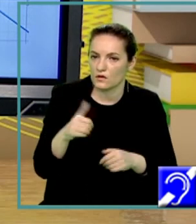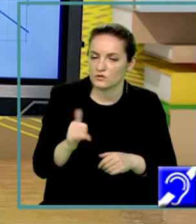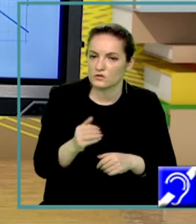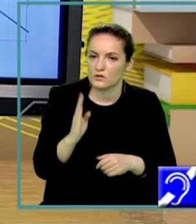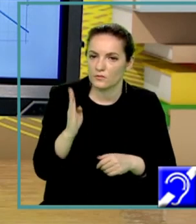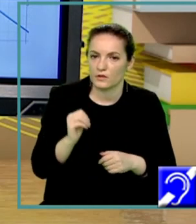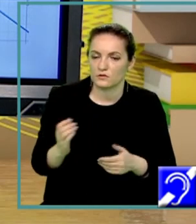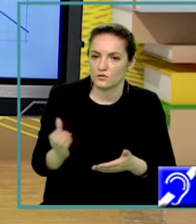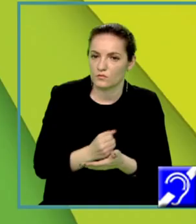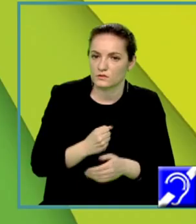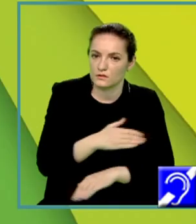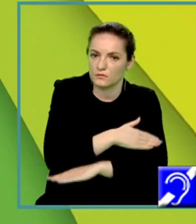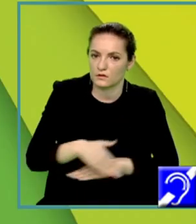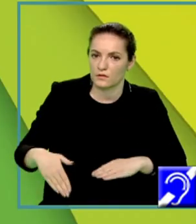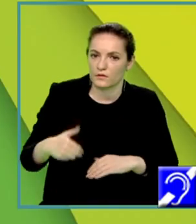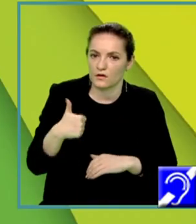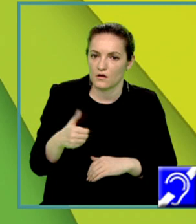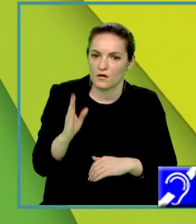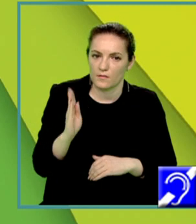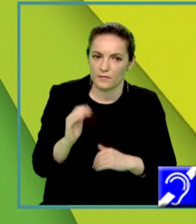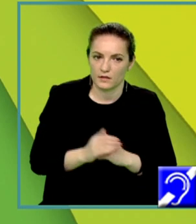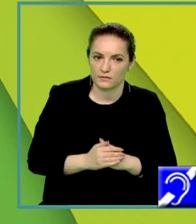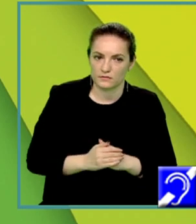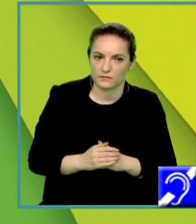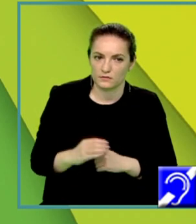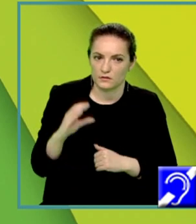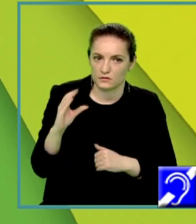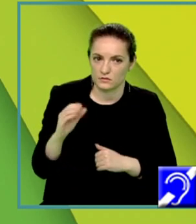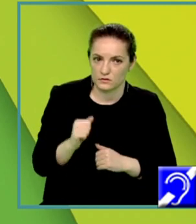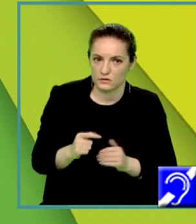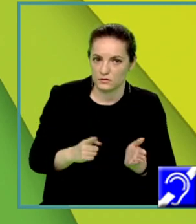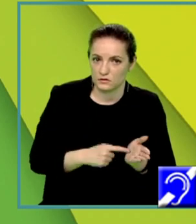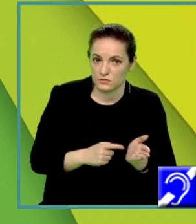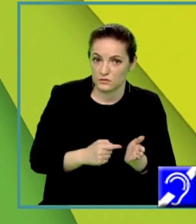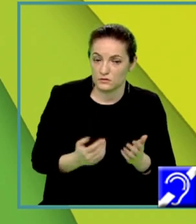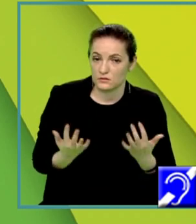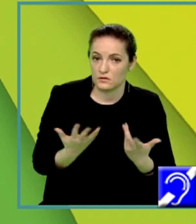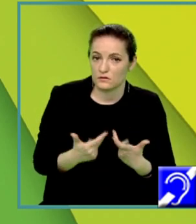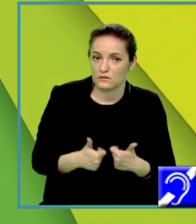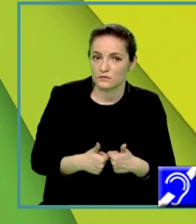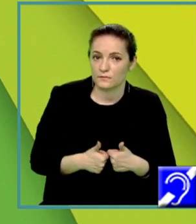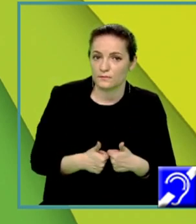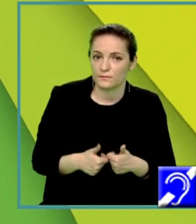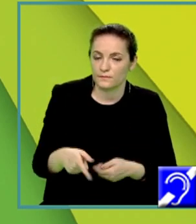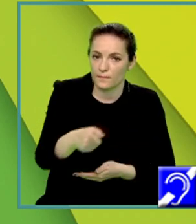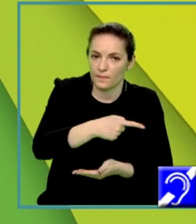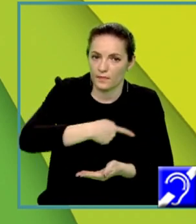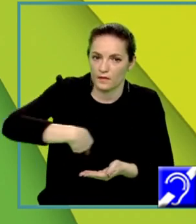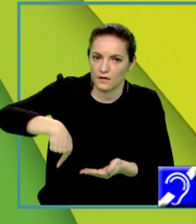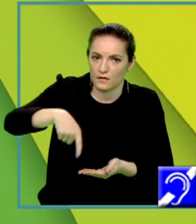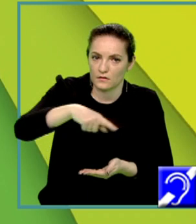obținem dreapta AB. La punctul C ni se cere să calculăm raza